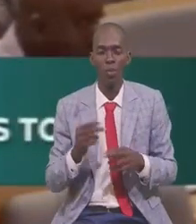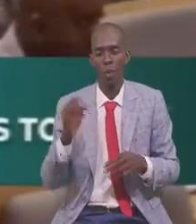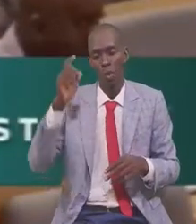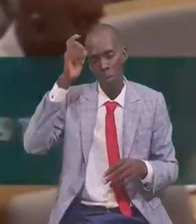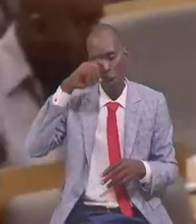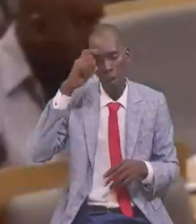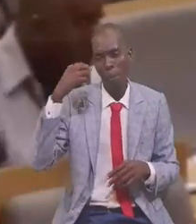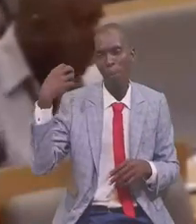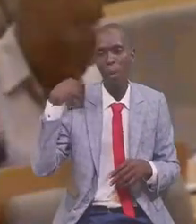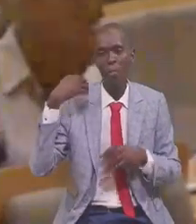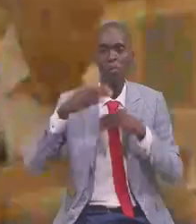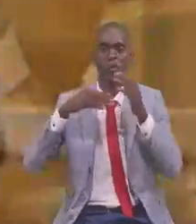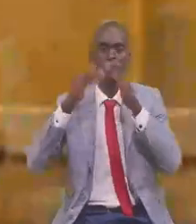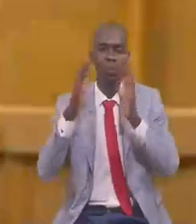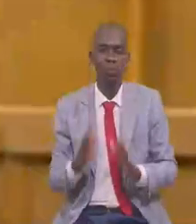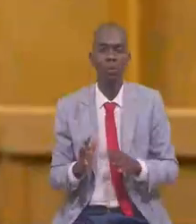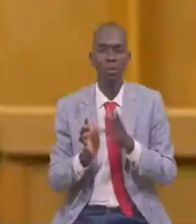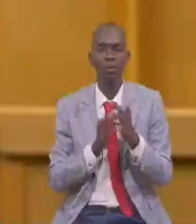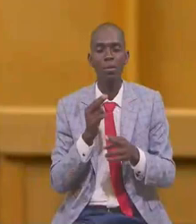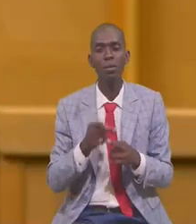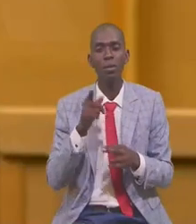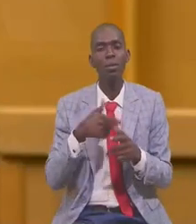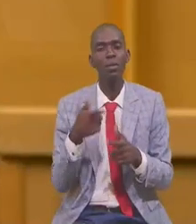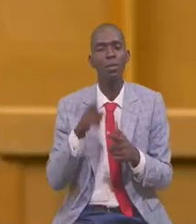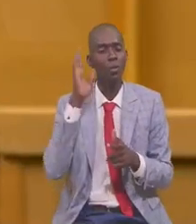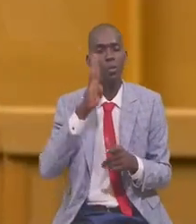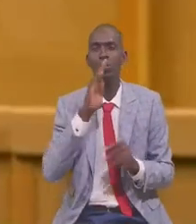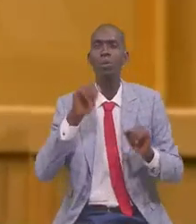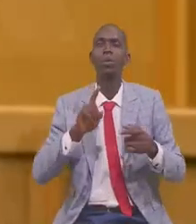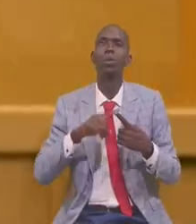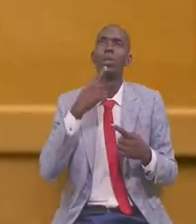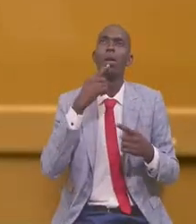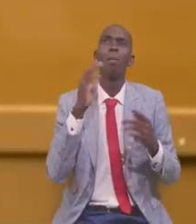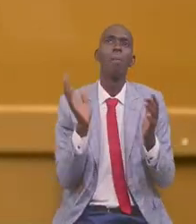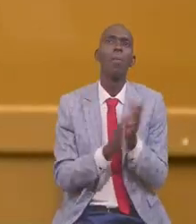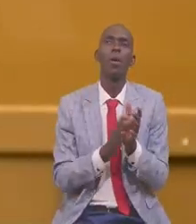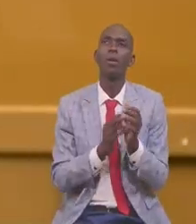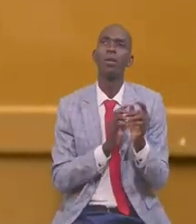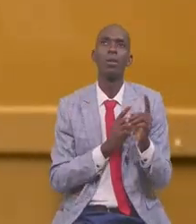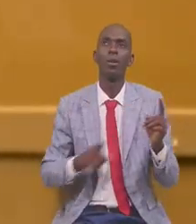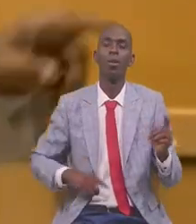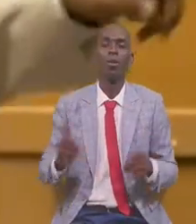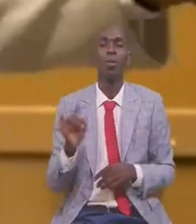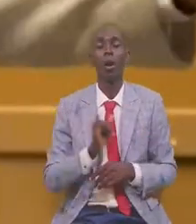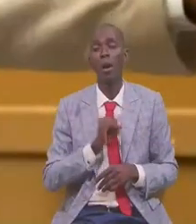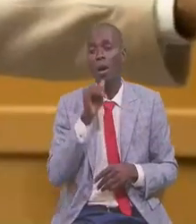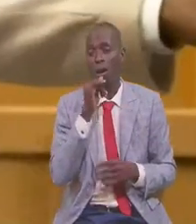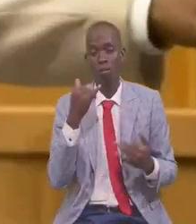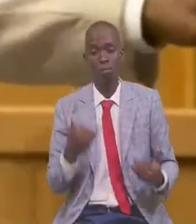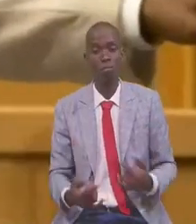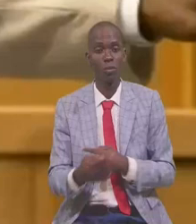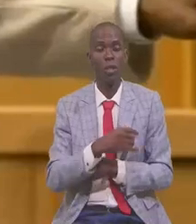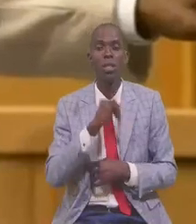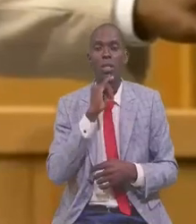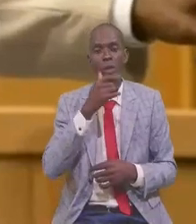architecte. Et tu pourras dire gloire à Dieu. Là où je suis aujourd'hui, c'est à cause des ponts que